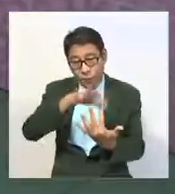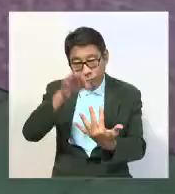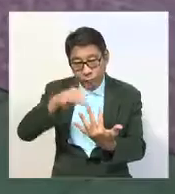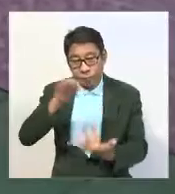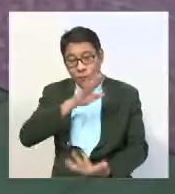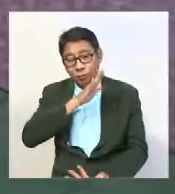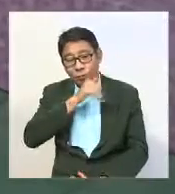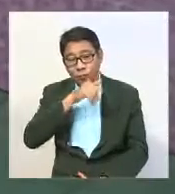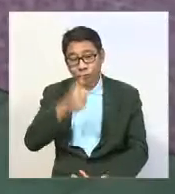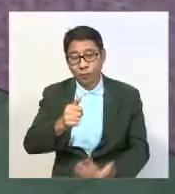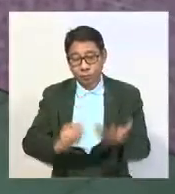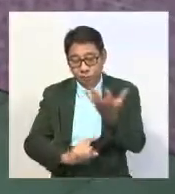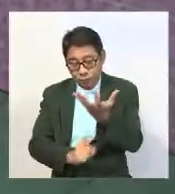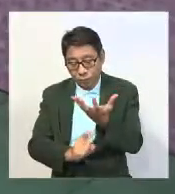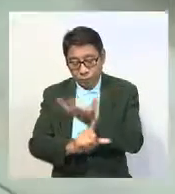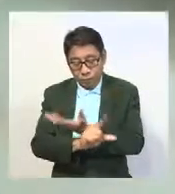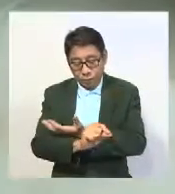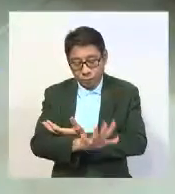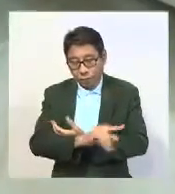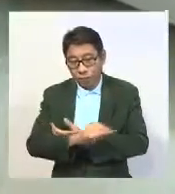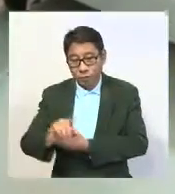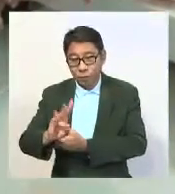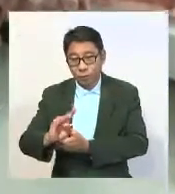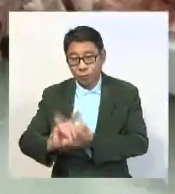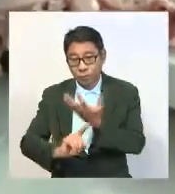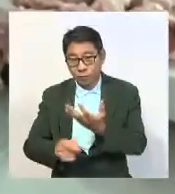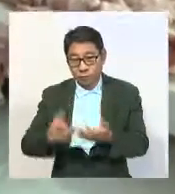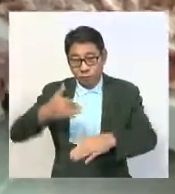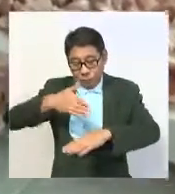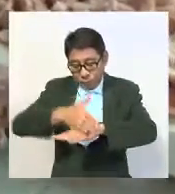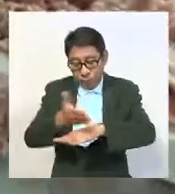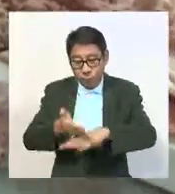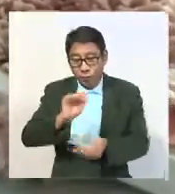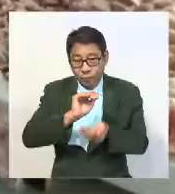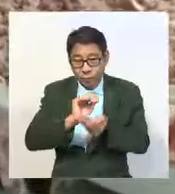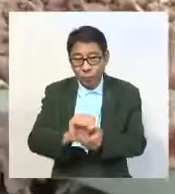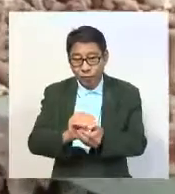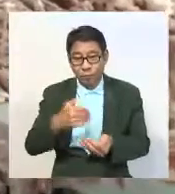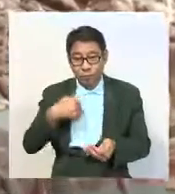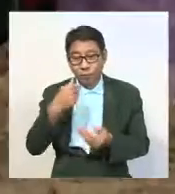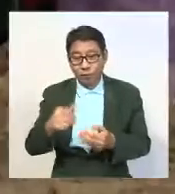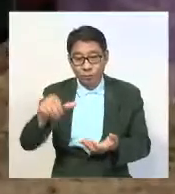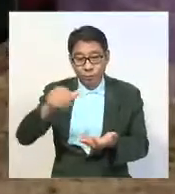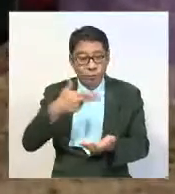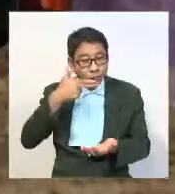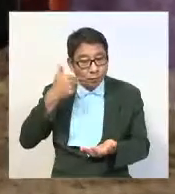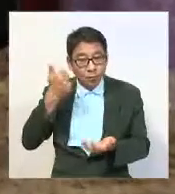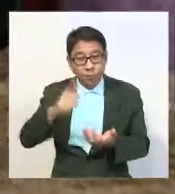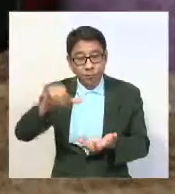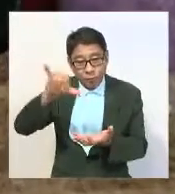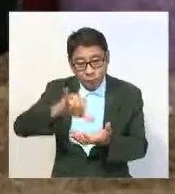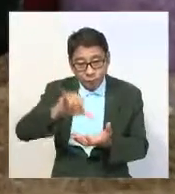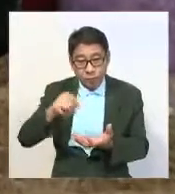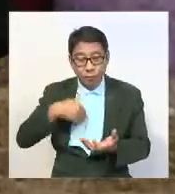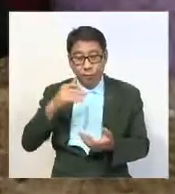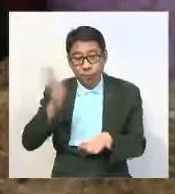มูพันธุ์ดีน้ำหนัก 25-70 กิโลกรัมผ่านการชำแหละและหมักด้วยเครื่องปรุงที่ประกอบด้วยน้ำตาลทรายซีอิ๊วข